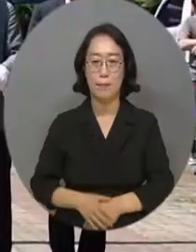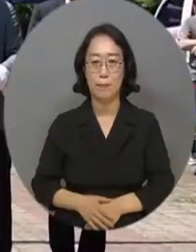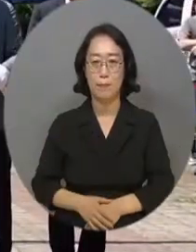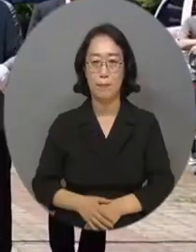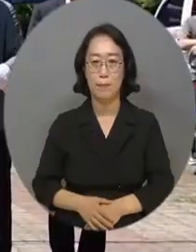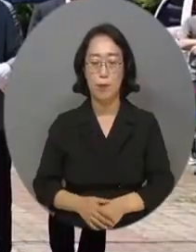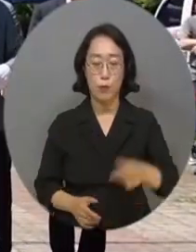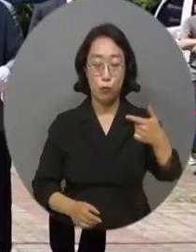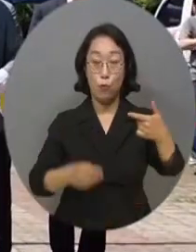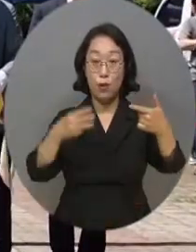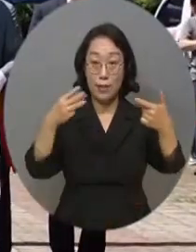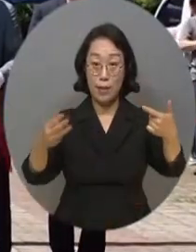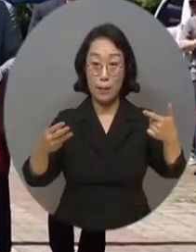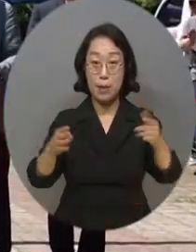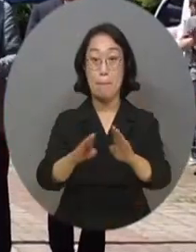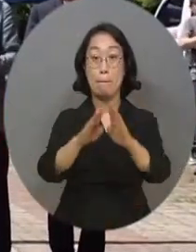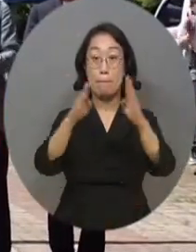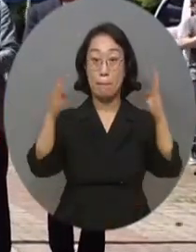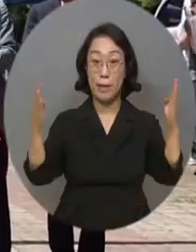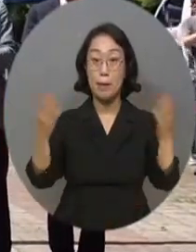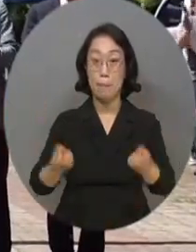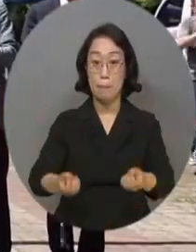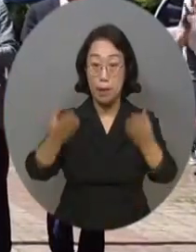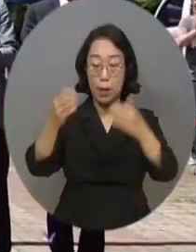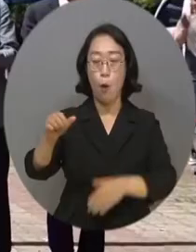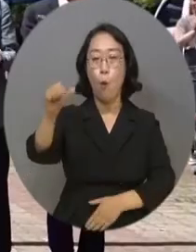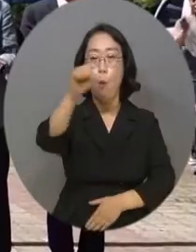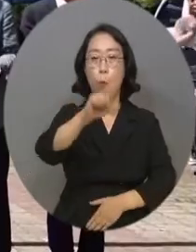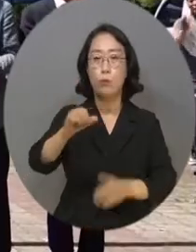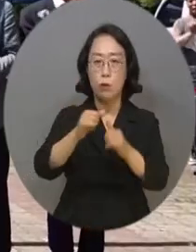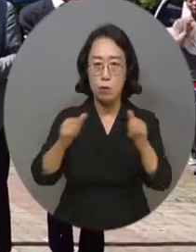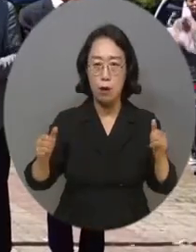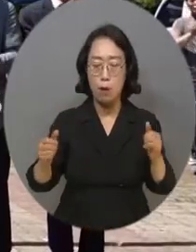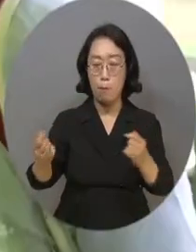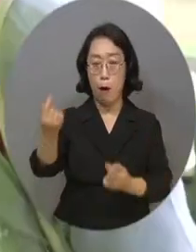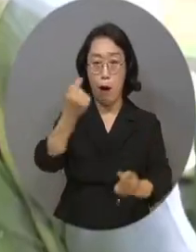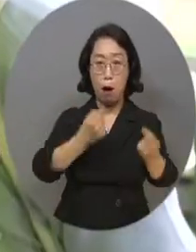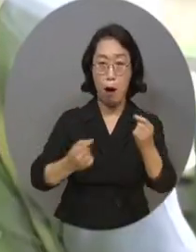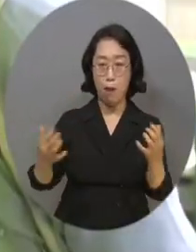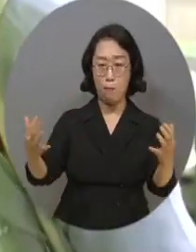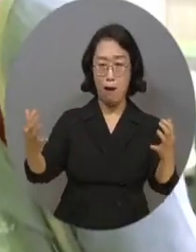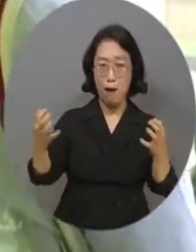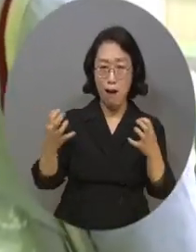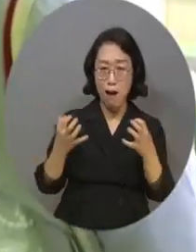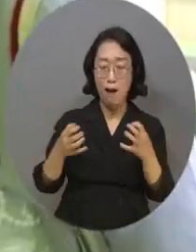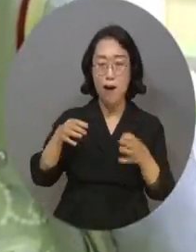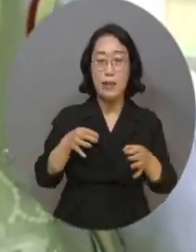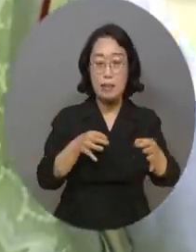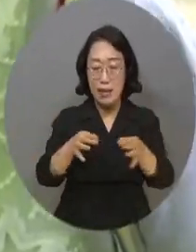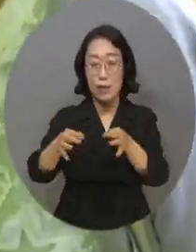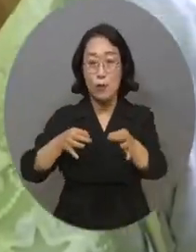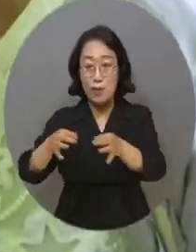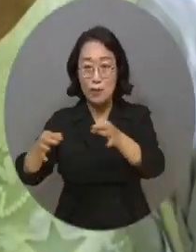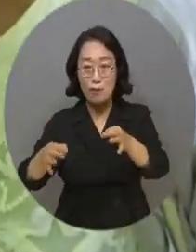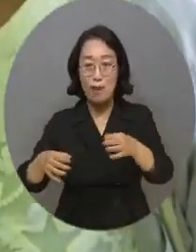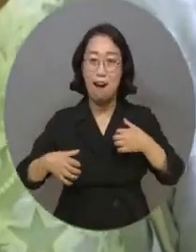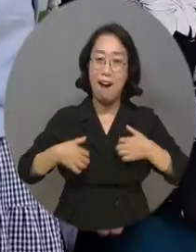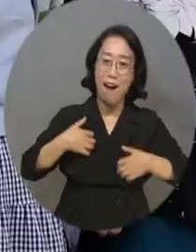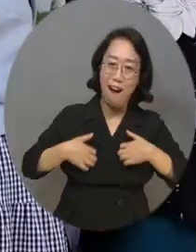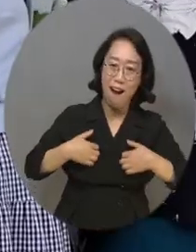지난 3일 열린 개장식에는 5천여 명의 주민이 찾아와 3호읍에 장터가 생긴 것을